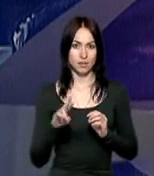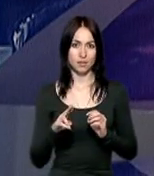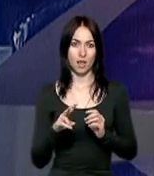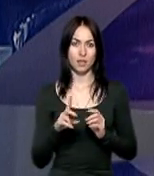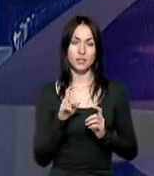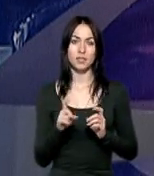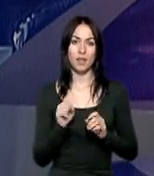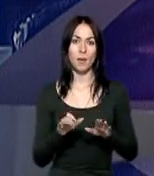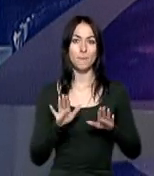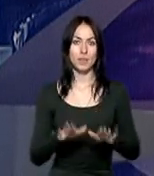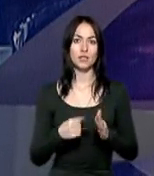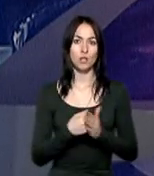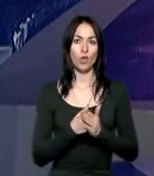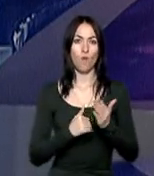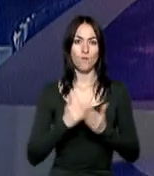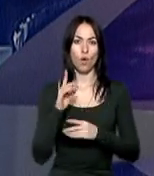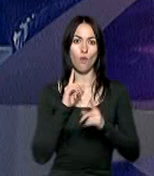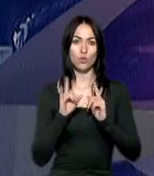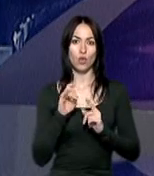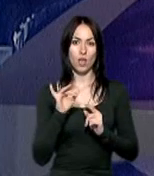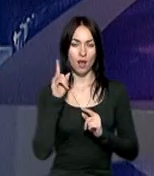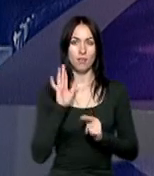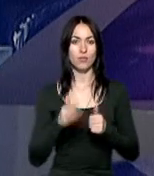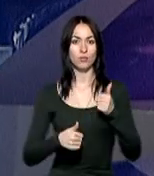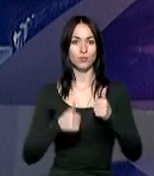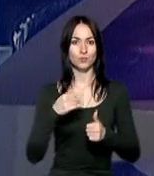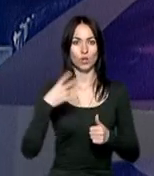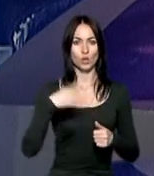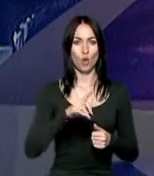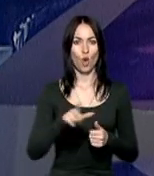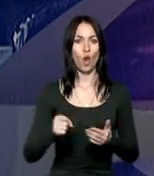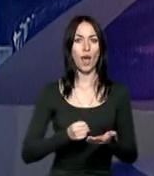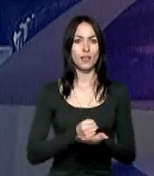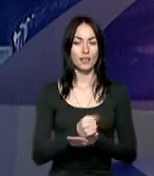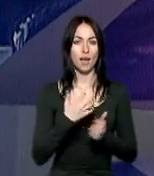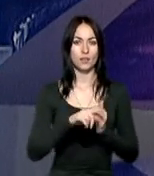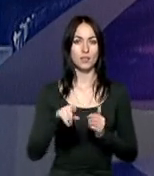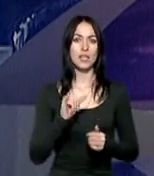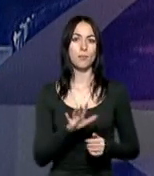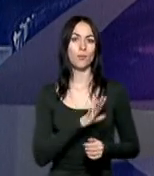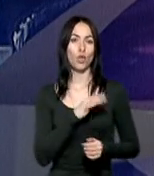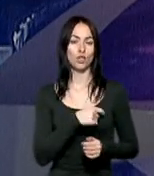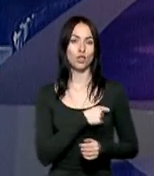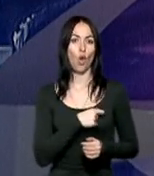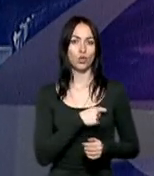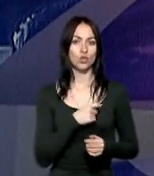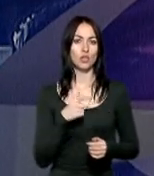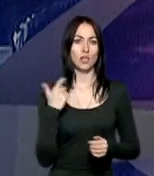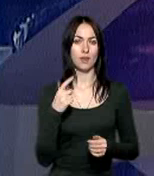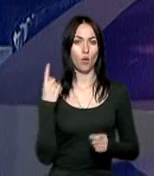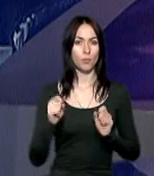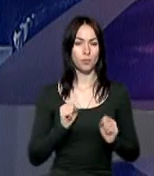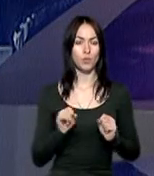За місце до Верховної Ради змагатимуться 40 кандидатів, серед них і колишня очільниця Харківської обладміністрації